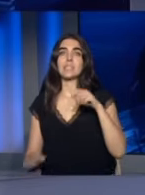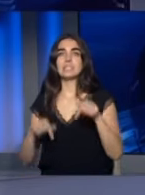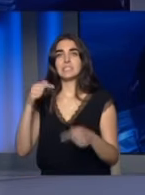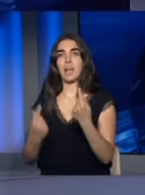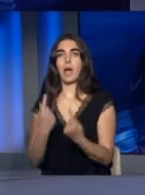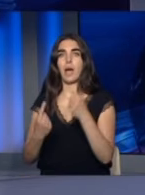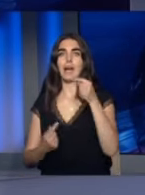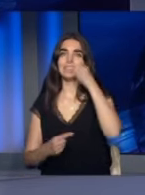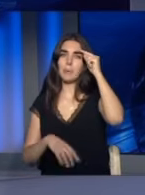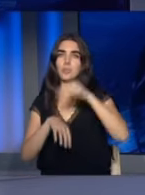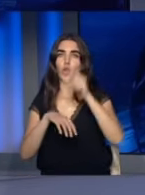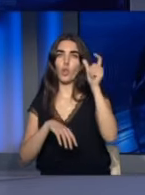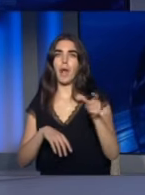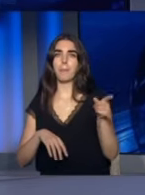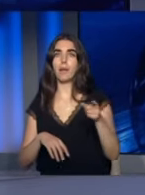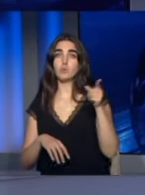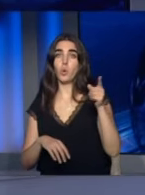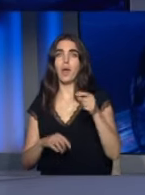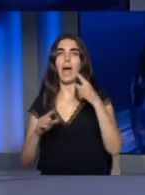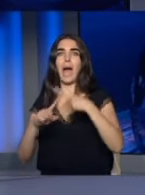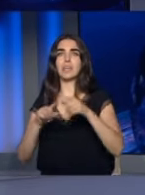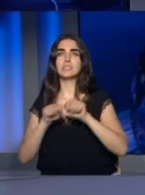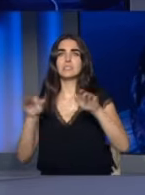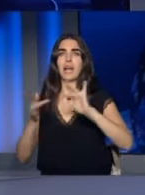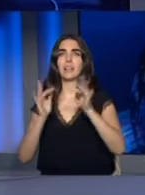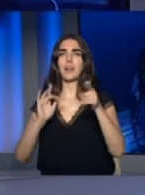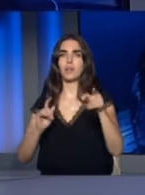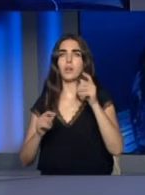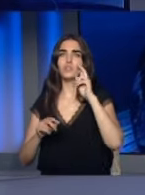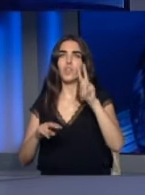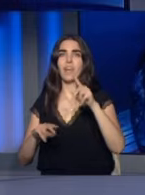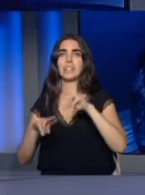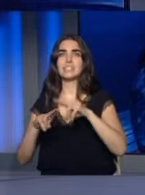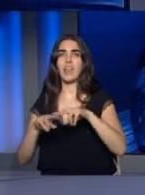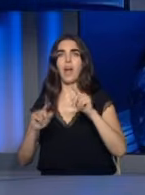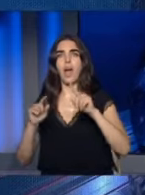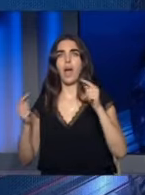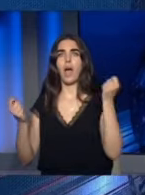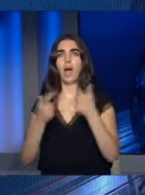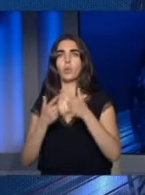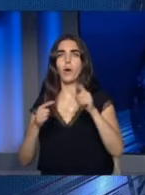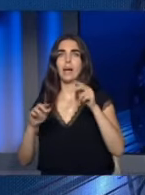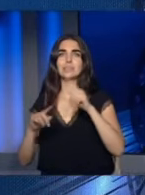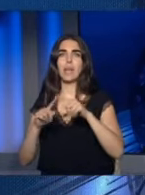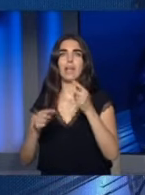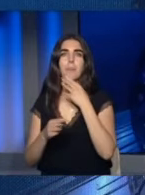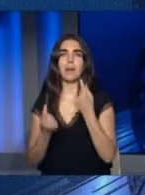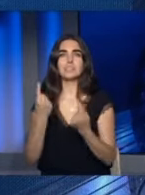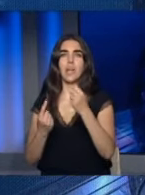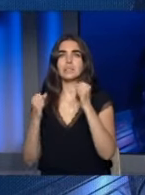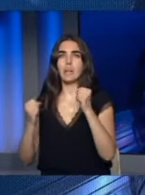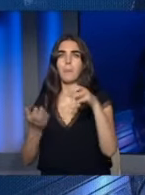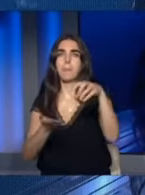الحاج حسن عبر حسابه على منصه اكس اعتداء اخر ينفذه العدو الاسرائيلي على المزارعين العزل ومربي